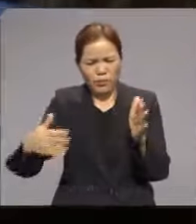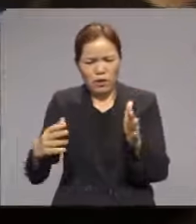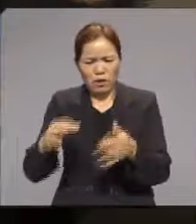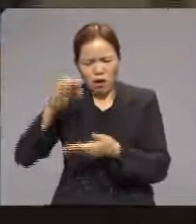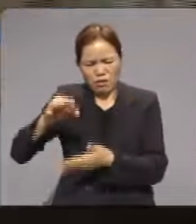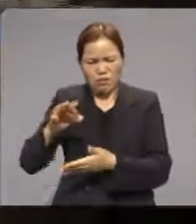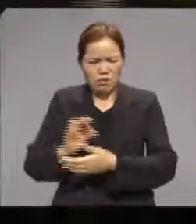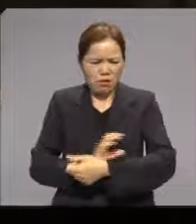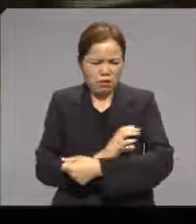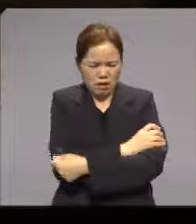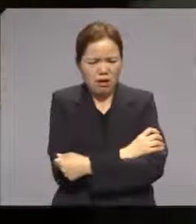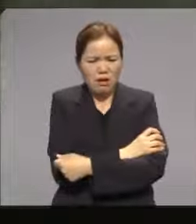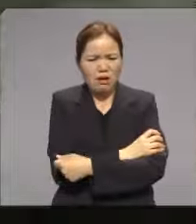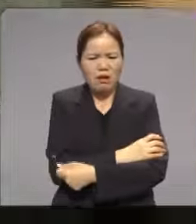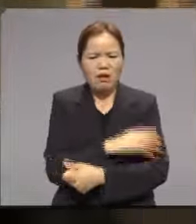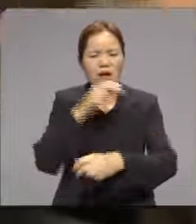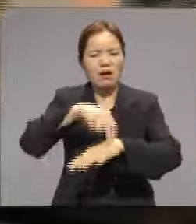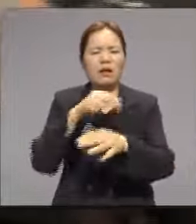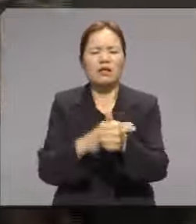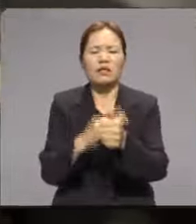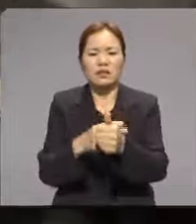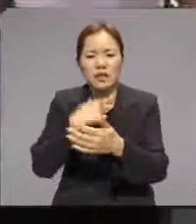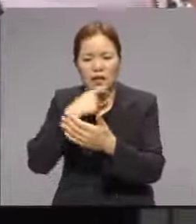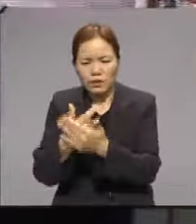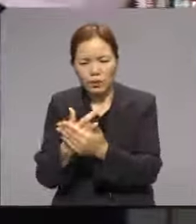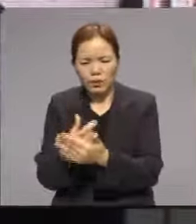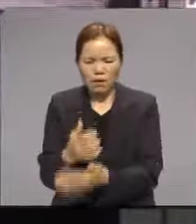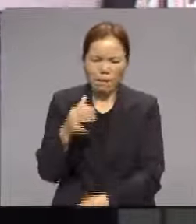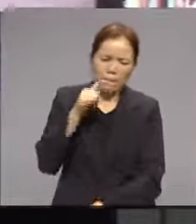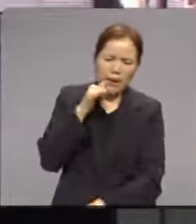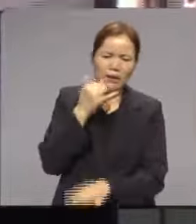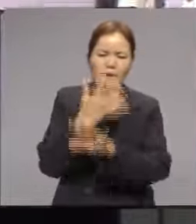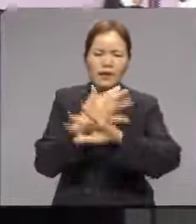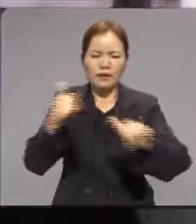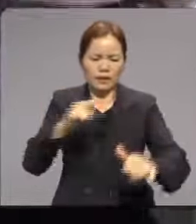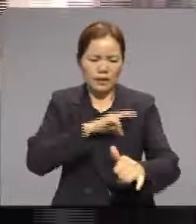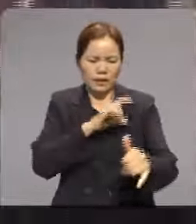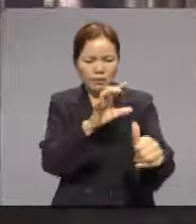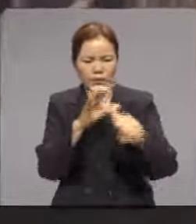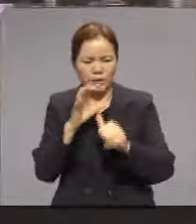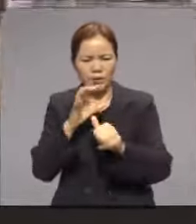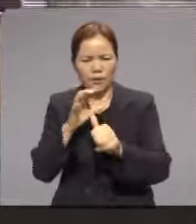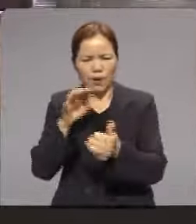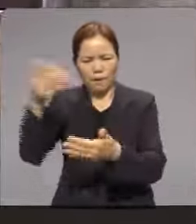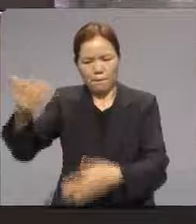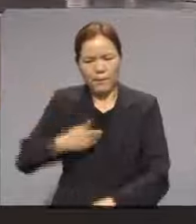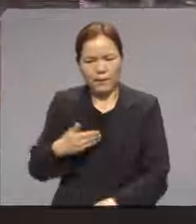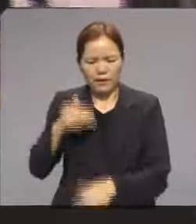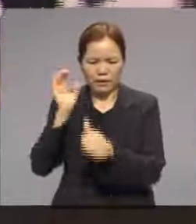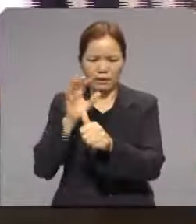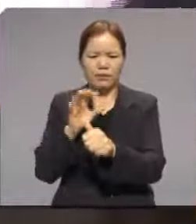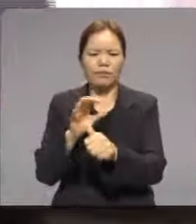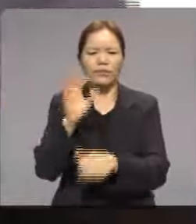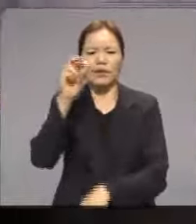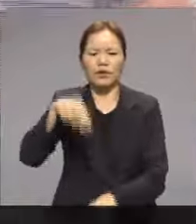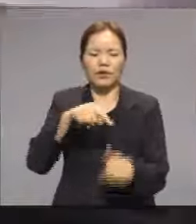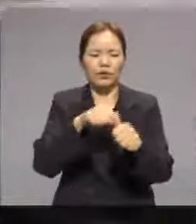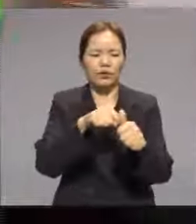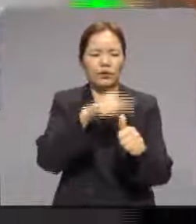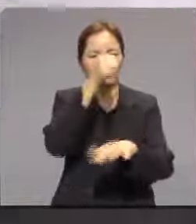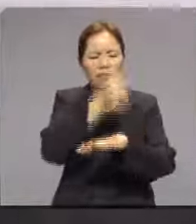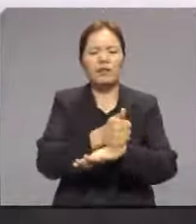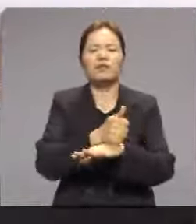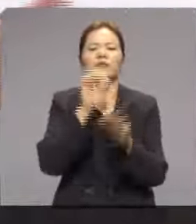유명세를 이용해 의사를 속이며 마약을 타인 명의로 불법 취득했다고 질타했습니다. 유 씨는 최후